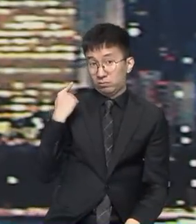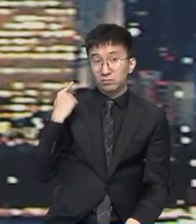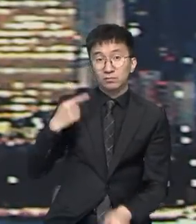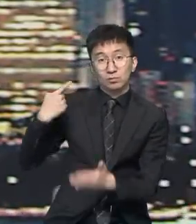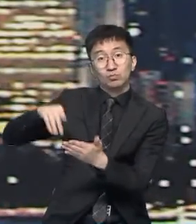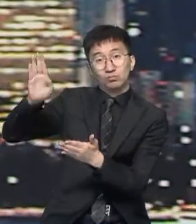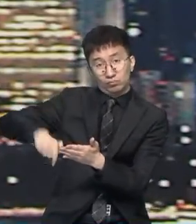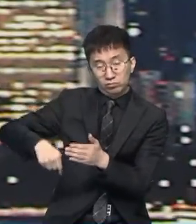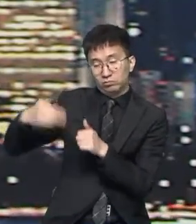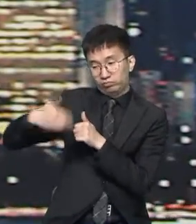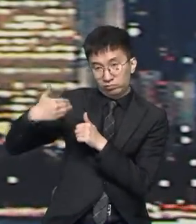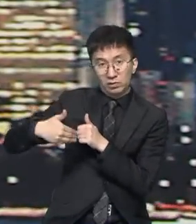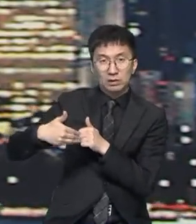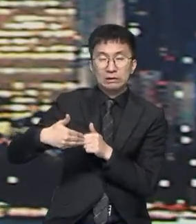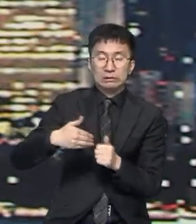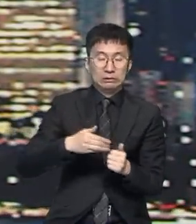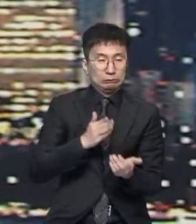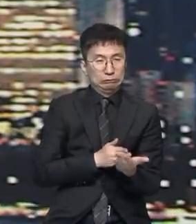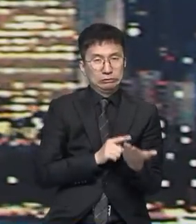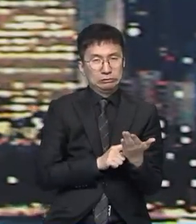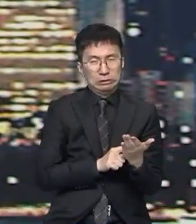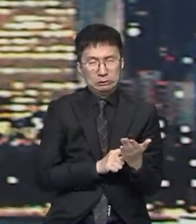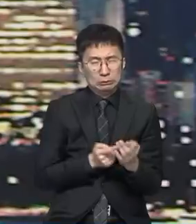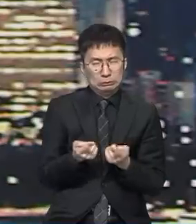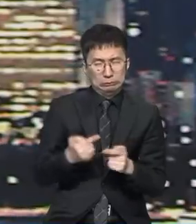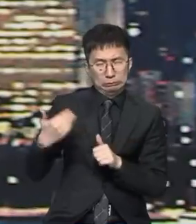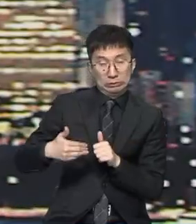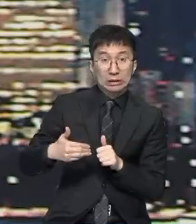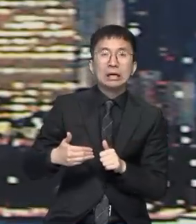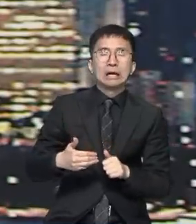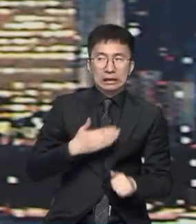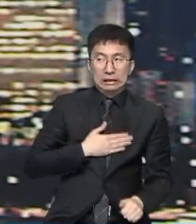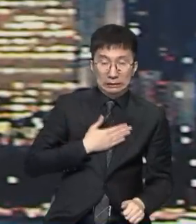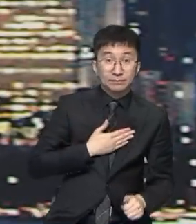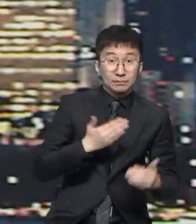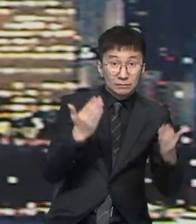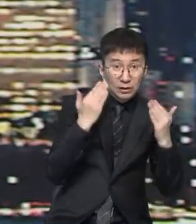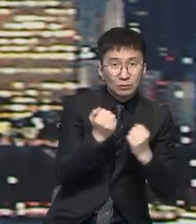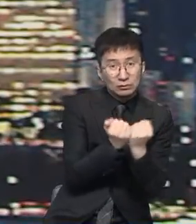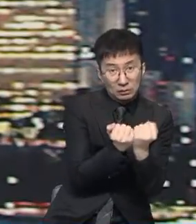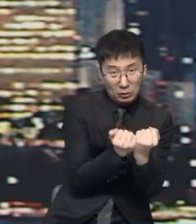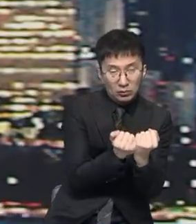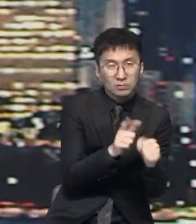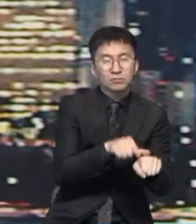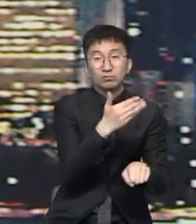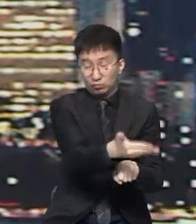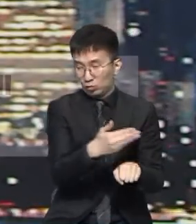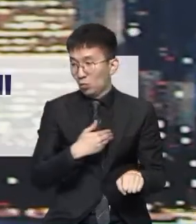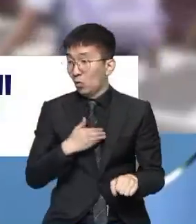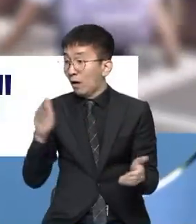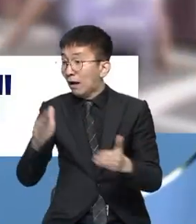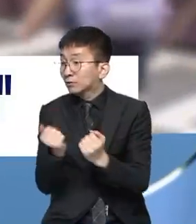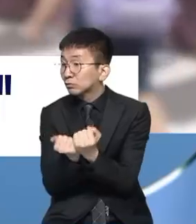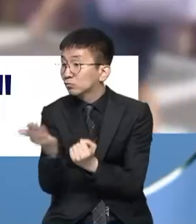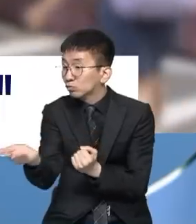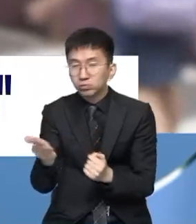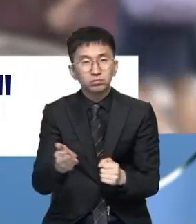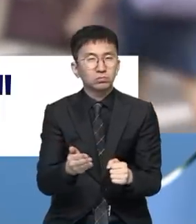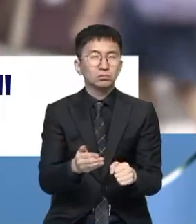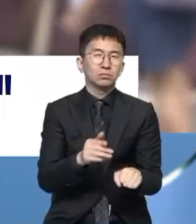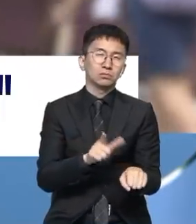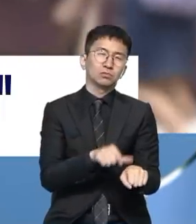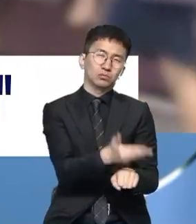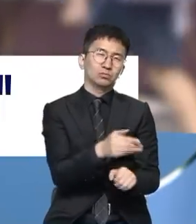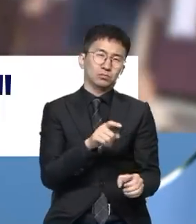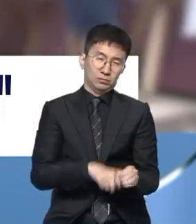수용한다는 학교가 정확한 상황을 파악해서 학생들에게 설명하고 또 대응할 시간을 주기 위해서였습니다 하지만 결국 밤사이